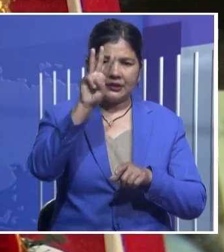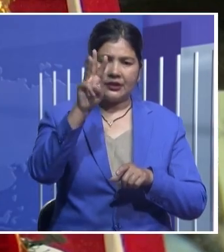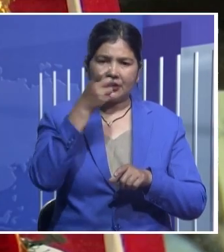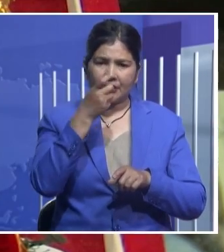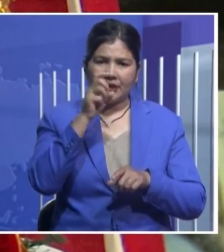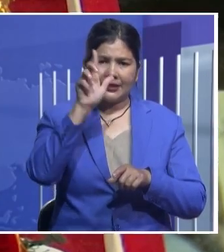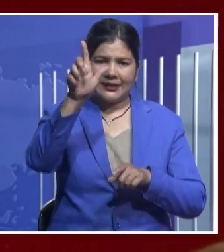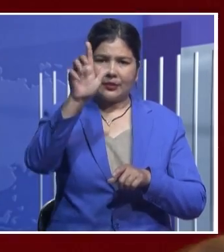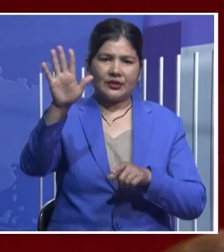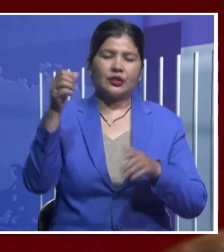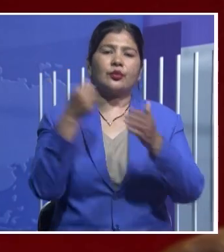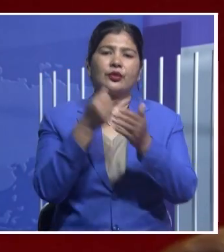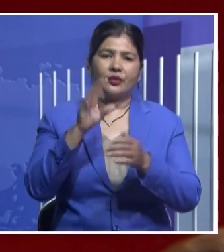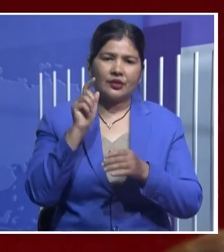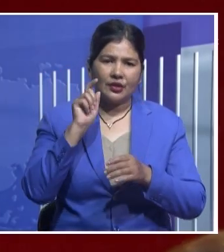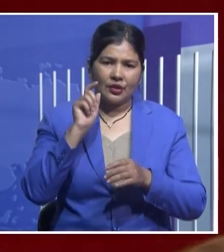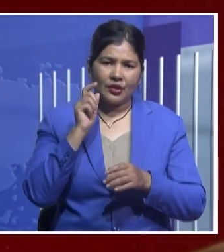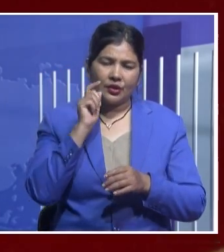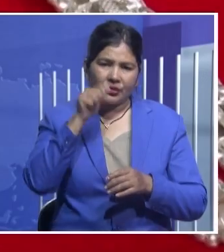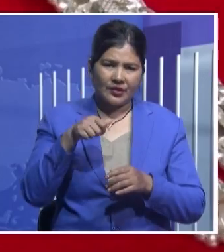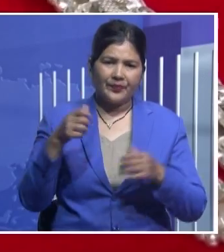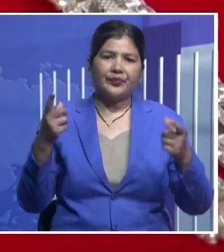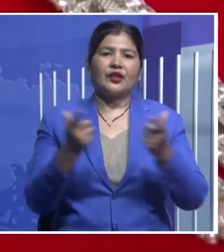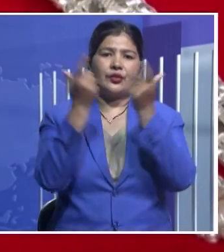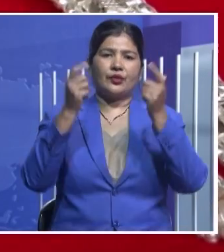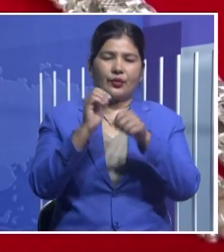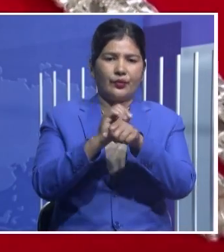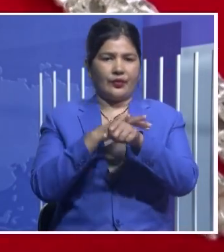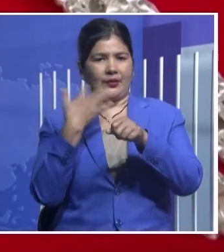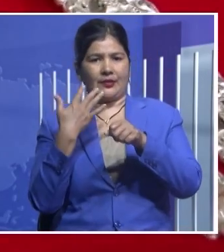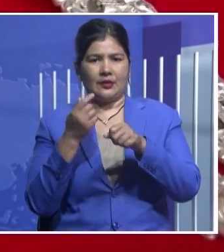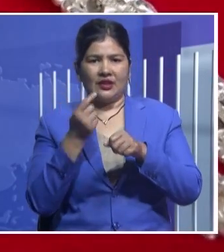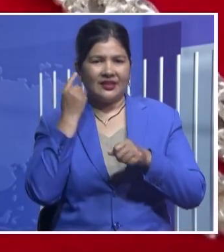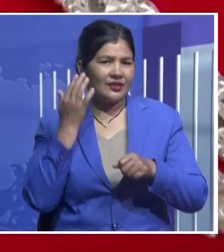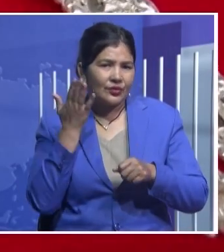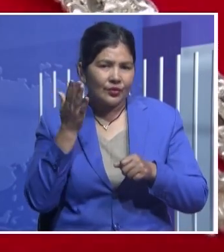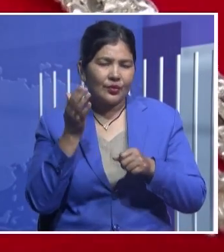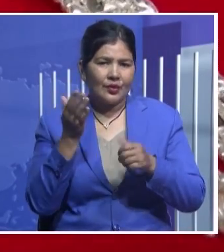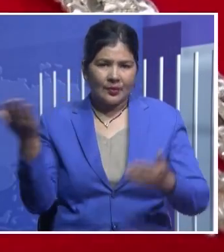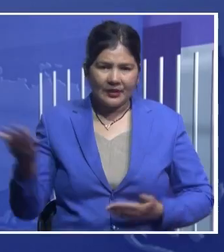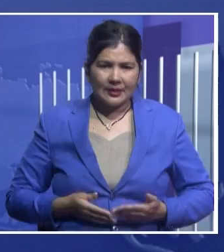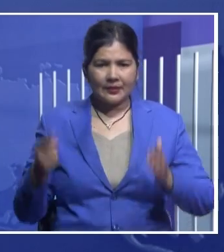पुगेको छ। रुस र युक्रेन बीच भइरहेको युद्धको प्रभाव सुनको बजारमा पनि देखिन थालेको हो।